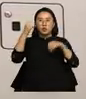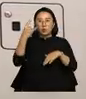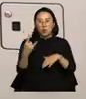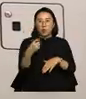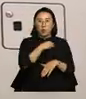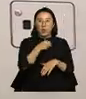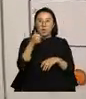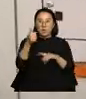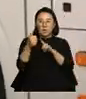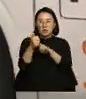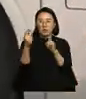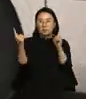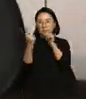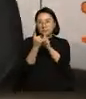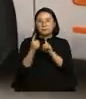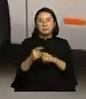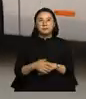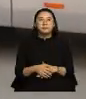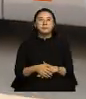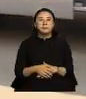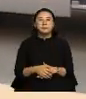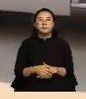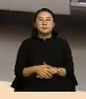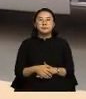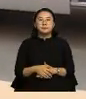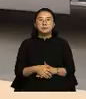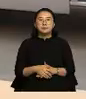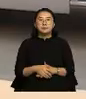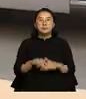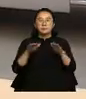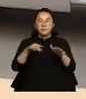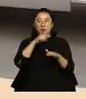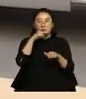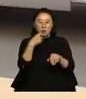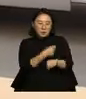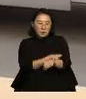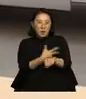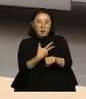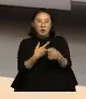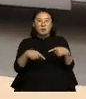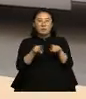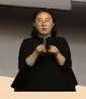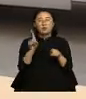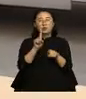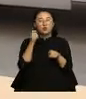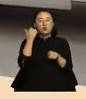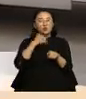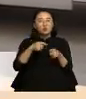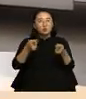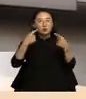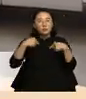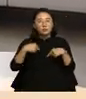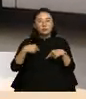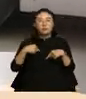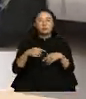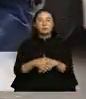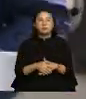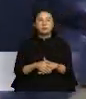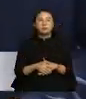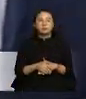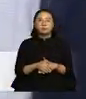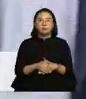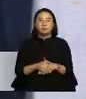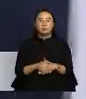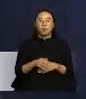소승호 회장 모셔보겠습니다. 안녕하십니까? 예, 반갑습니다. 네. 자, 오늘 헌혈에 함께하시기로 했는데 어떤 분들이 주로 참여하시게 되나요? 예.